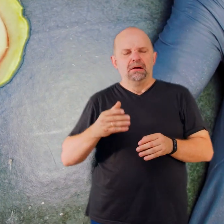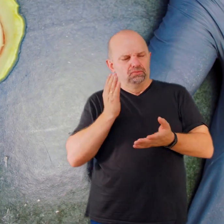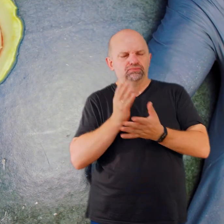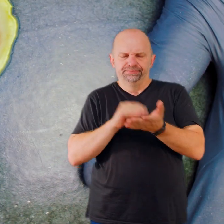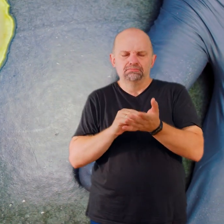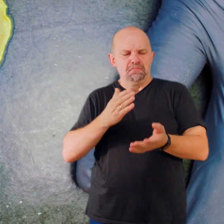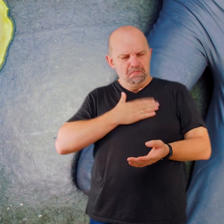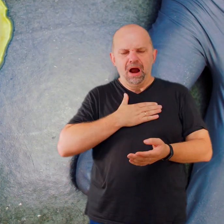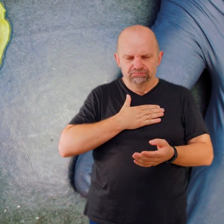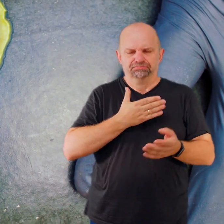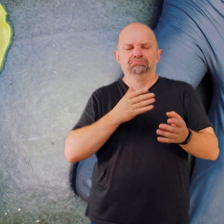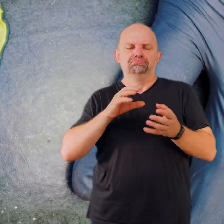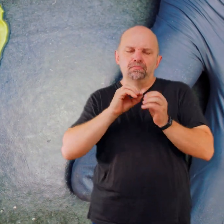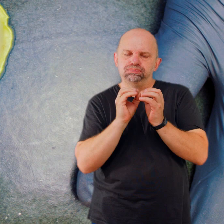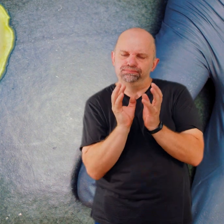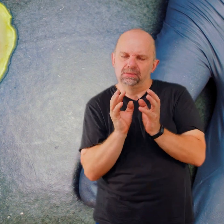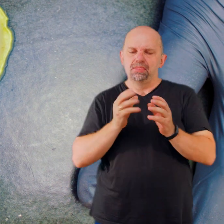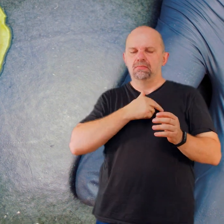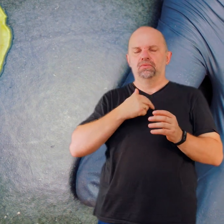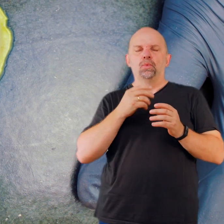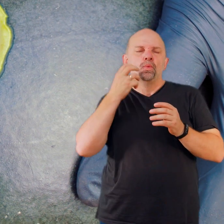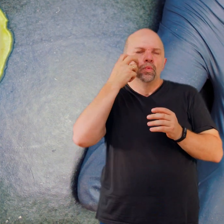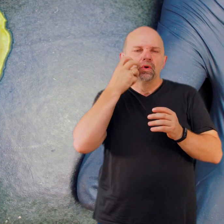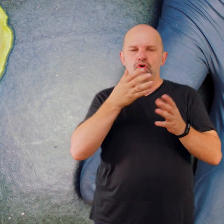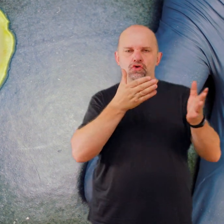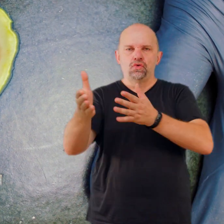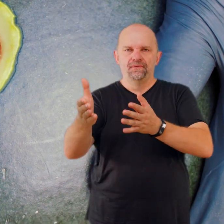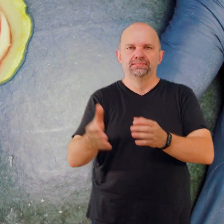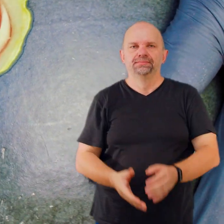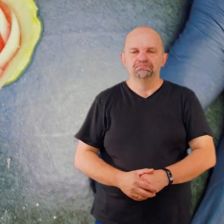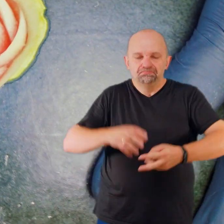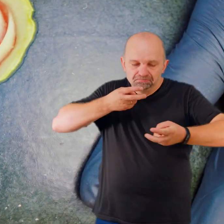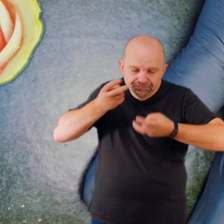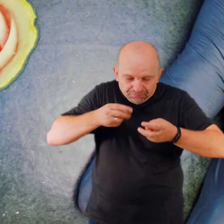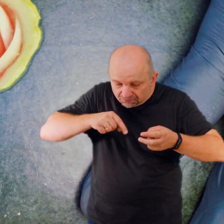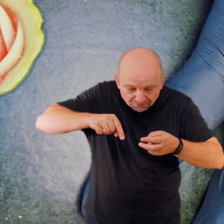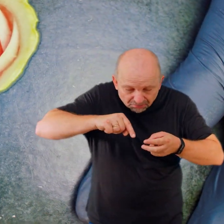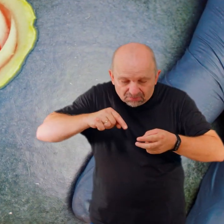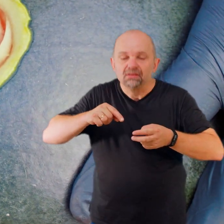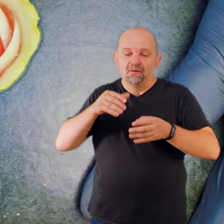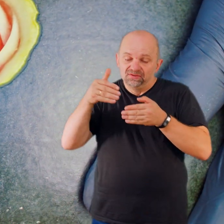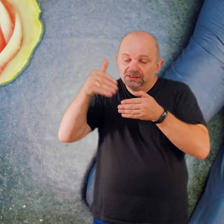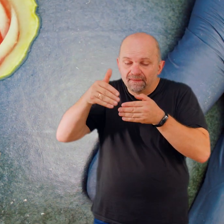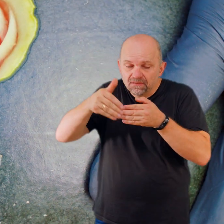skórka, ale dlatego wtedy też możemy sobie zwolnić nasze tempo wycinania.